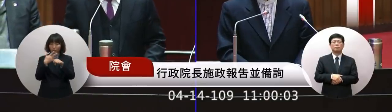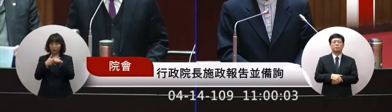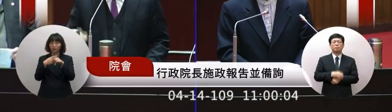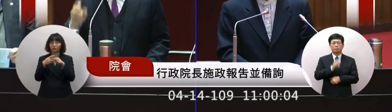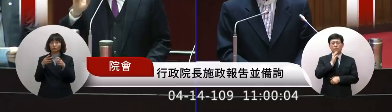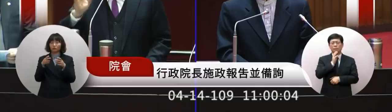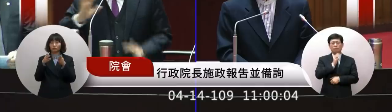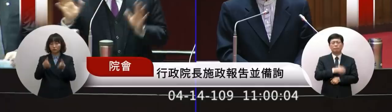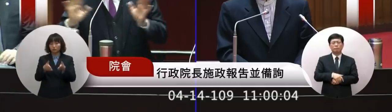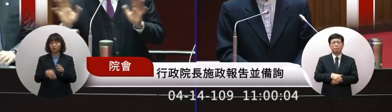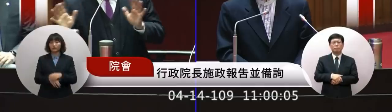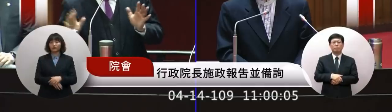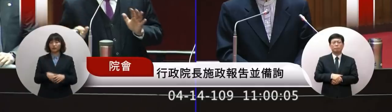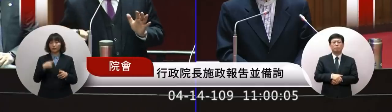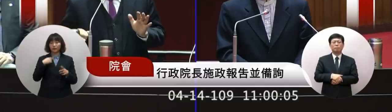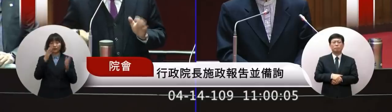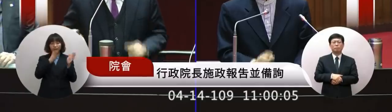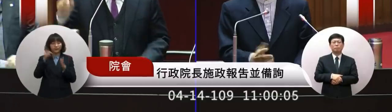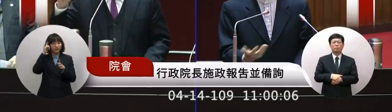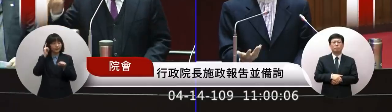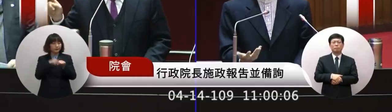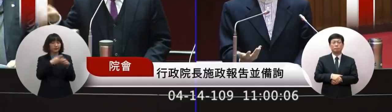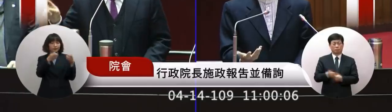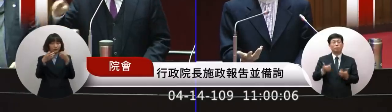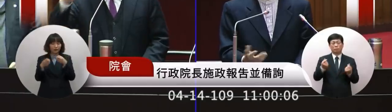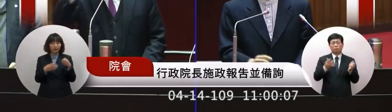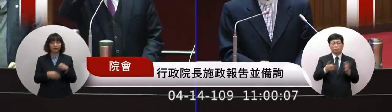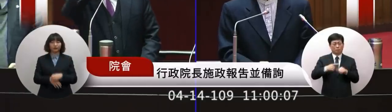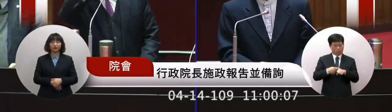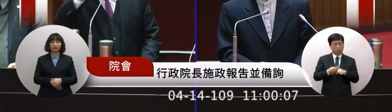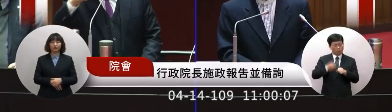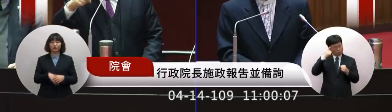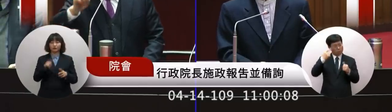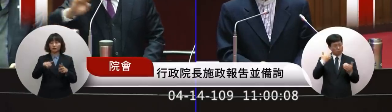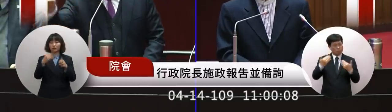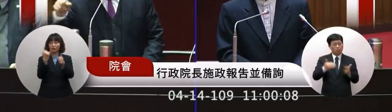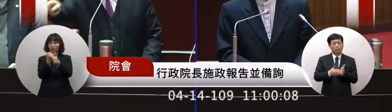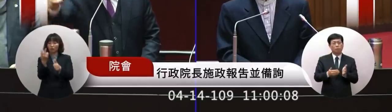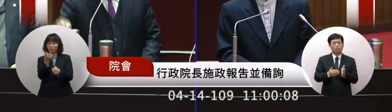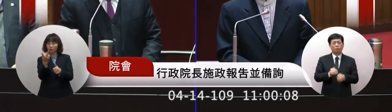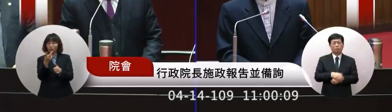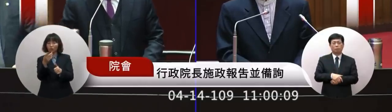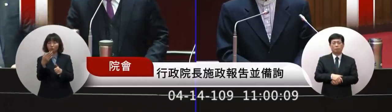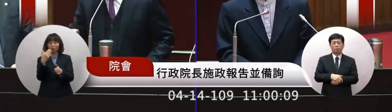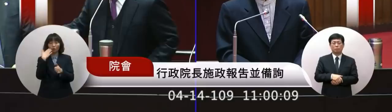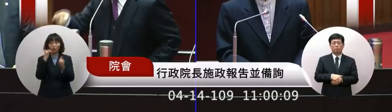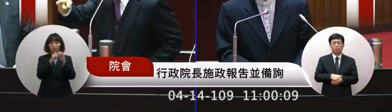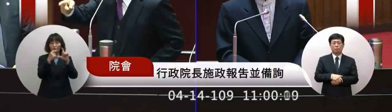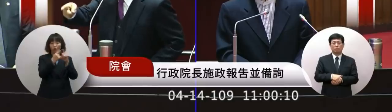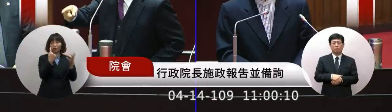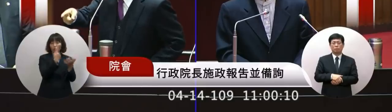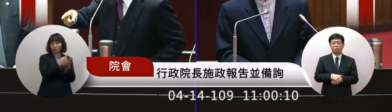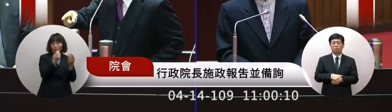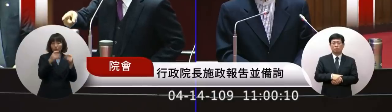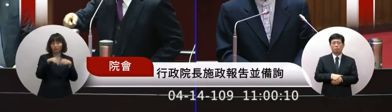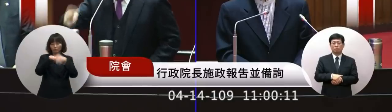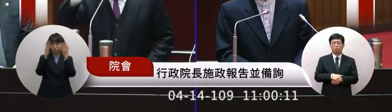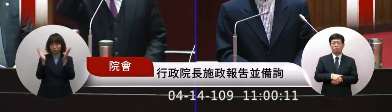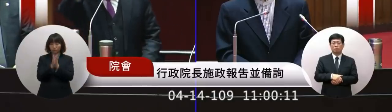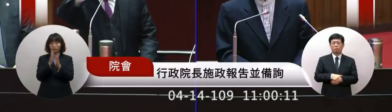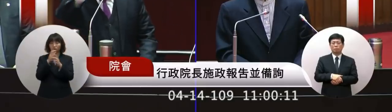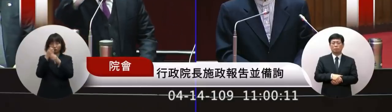啦， 是 啊，咱理性讨论啦。 理性讨论，我理性。 这一对夫妻无过入去社区，直接拢检疫啊嘛